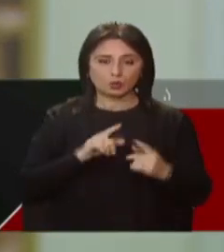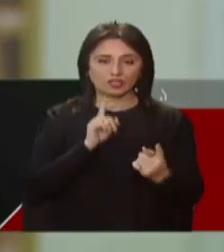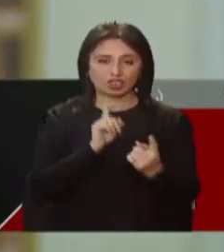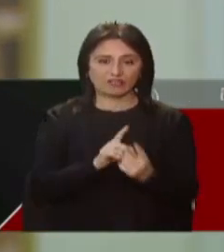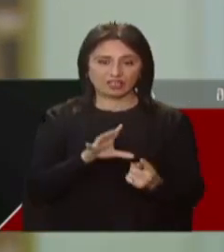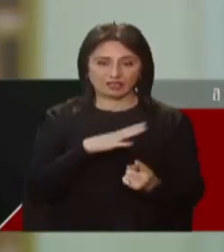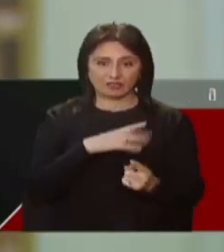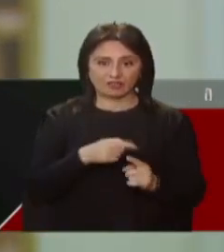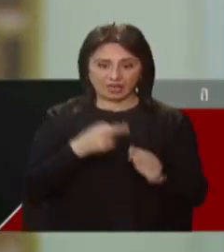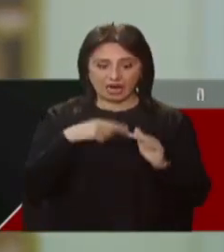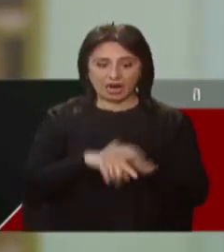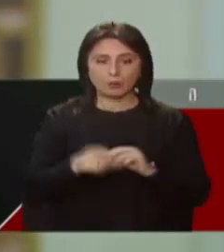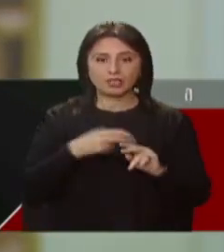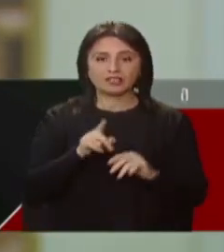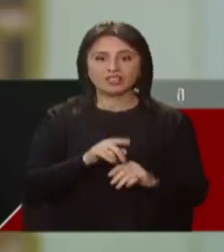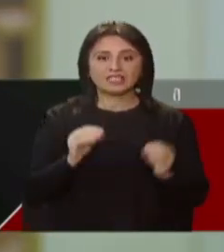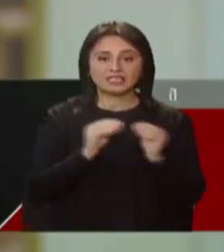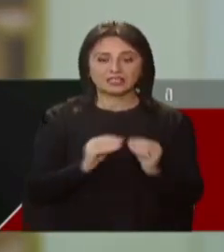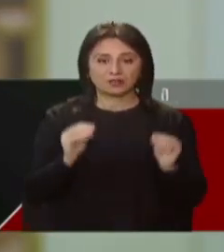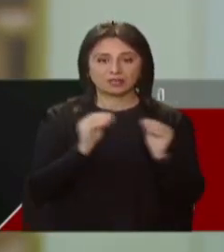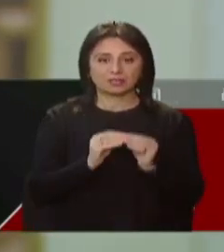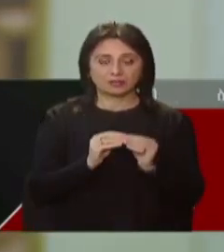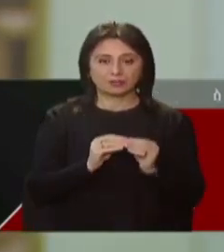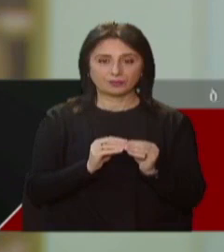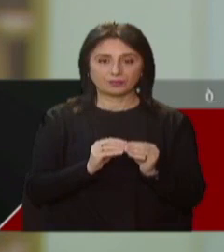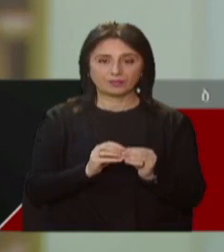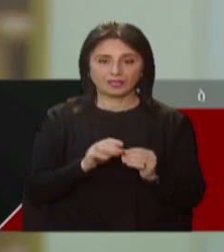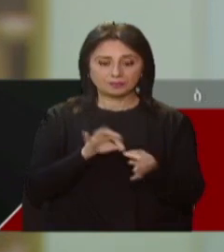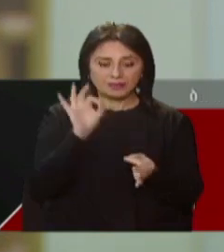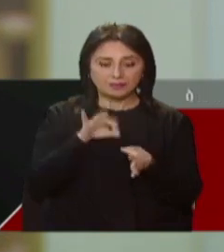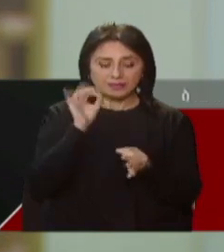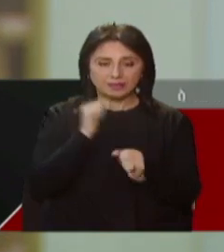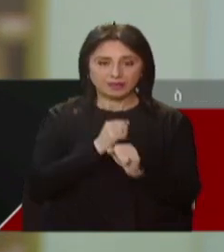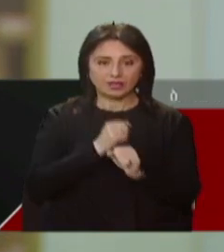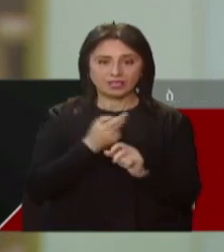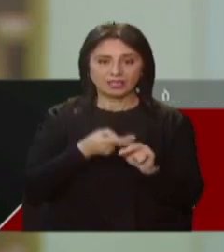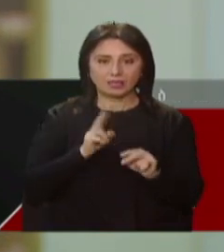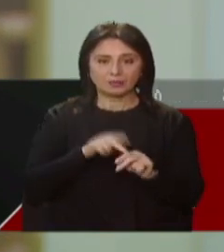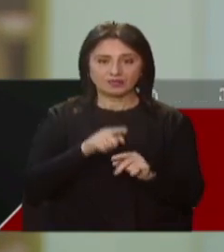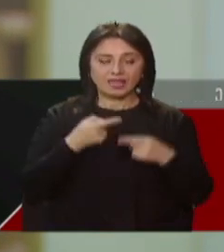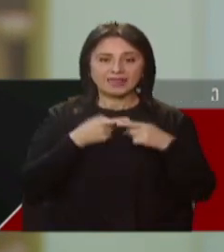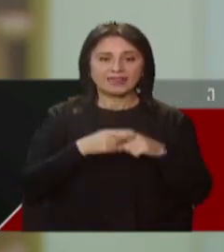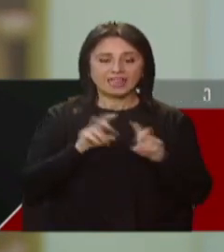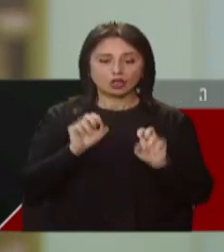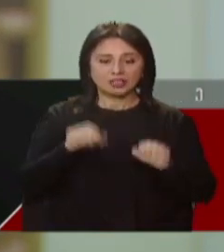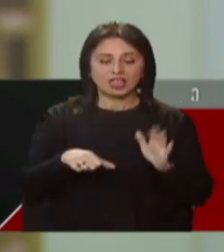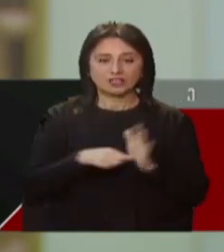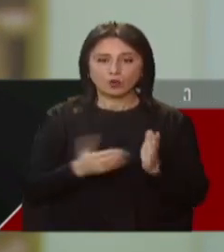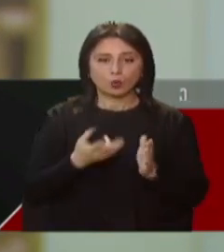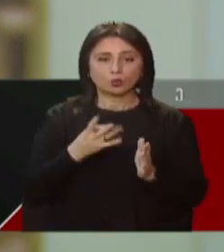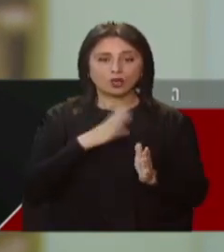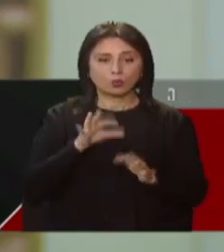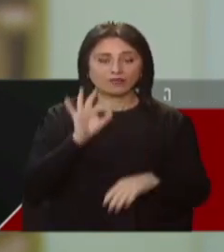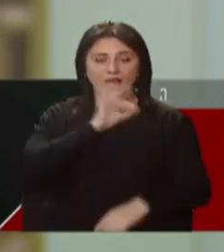იყო. Გამომდინარე იქედან, რომ ისევ და ისევ დახვეწა მიმდინარეობს იმ ტექნოლოგიური საშუალებების, რომელიც უნდა